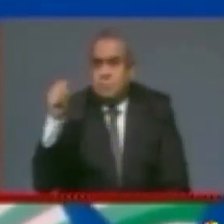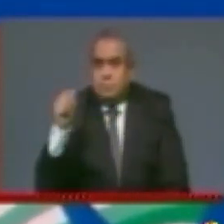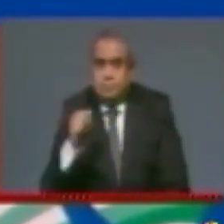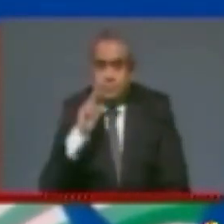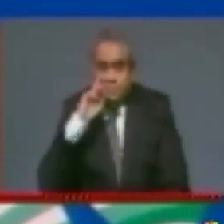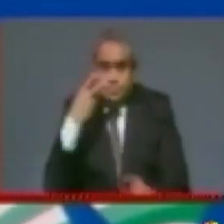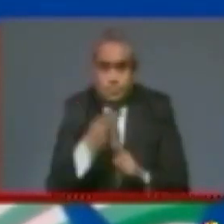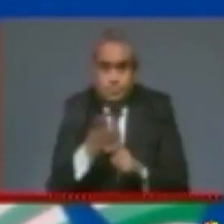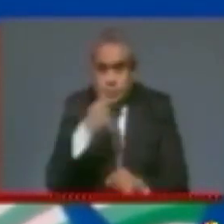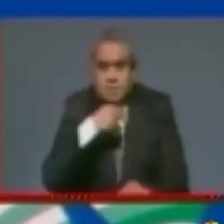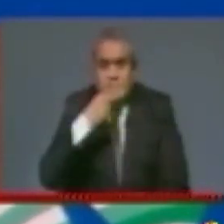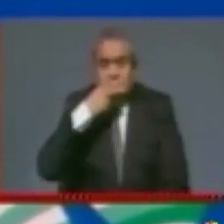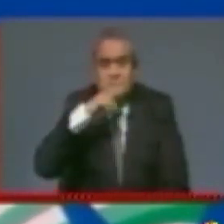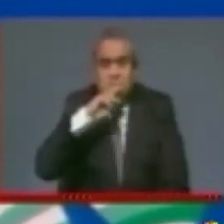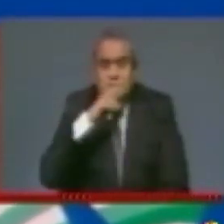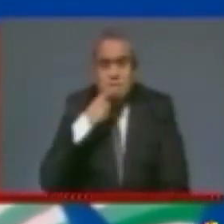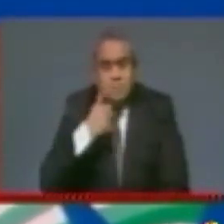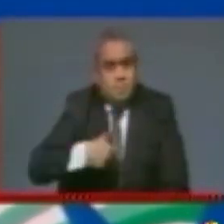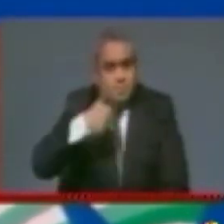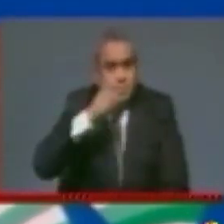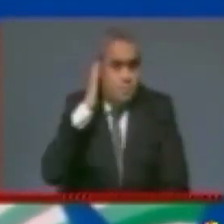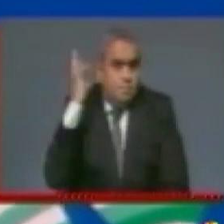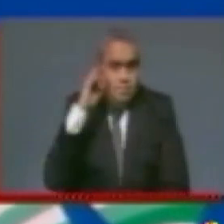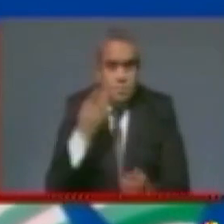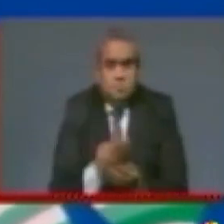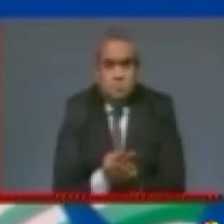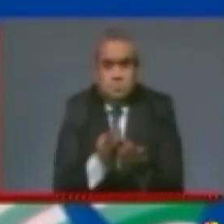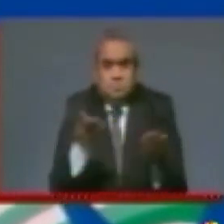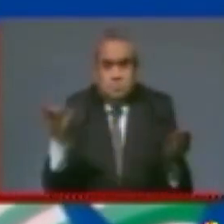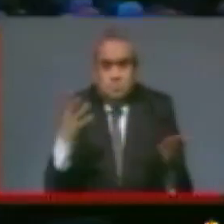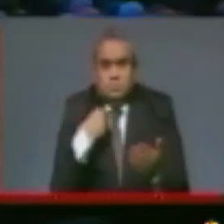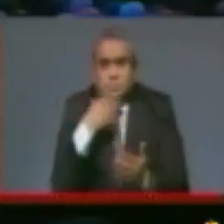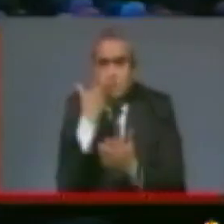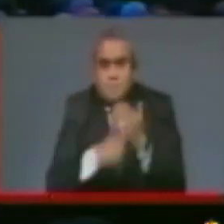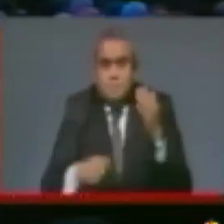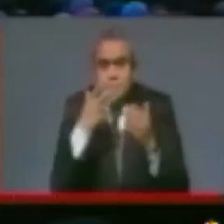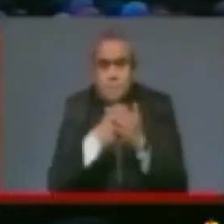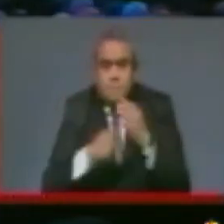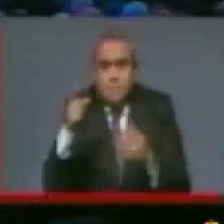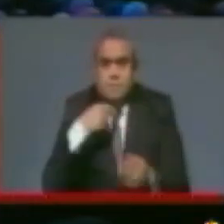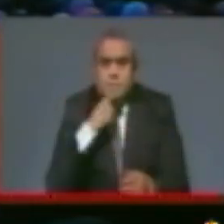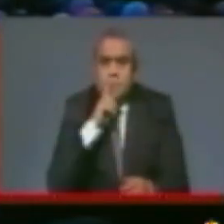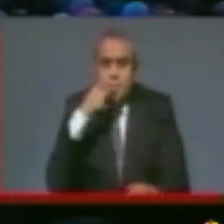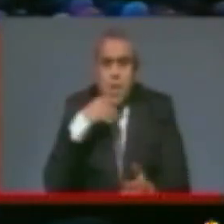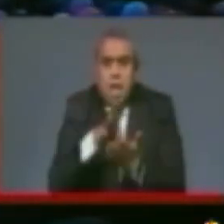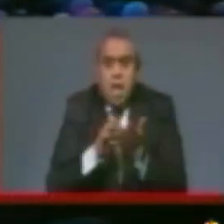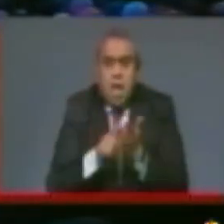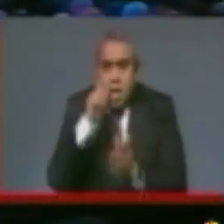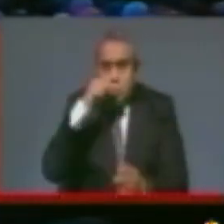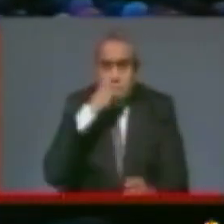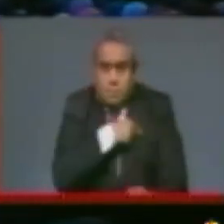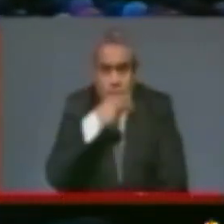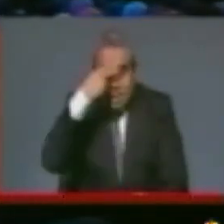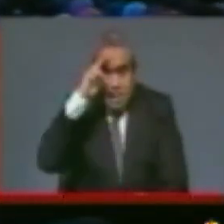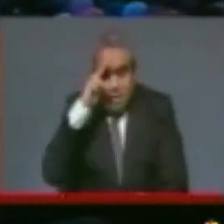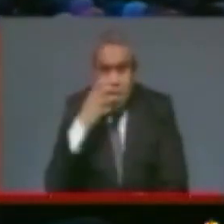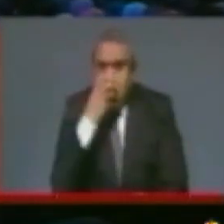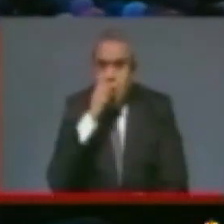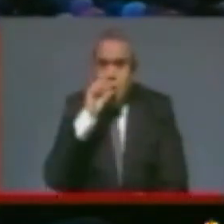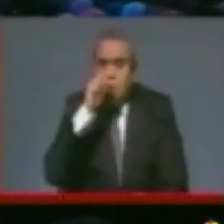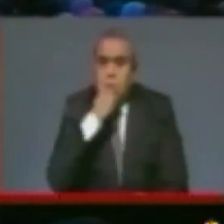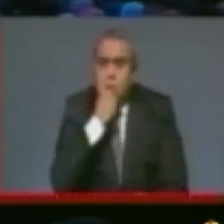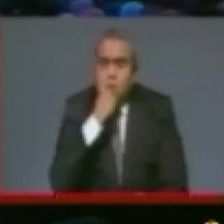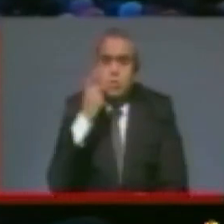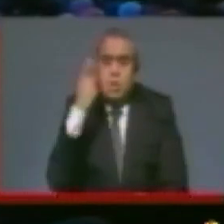ما شفنا في الفيلم في هناك نماذج مضيئه جدا من ابناء المنيا طبعا بدءا من هدى شعراوي وطه حسين وايضا الشيخ